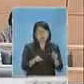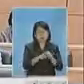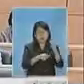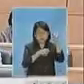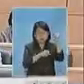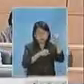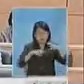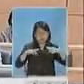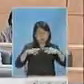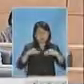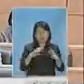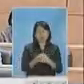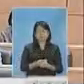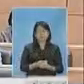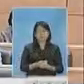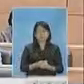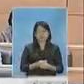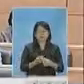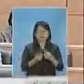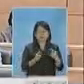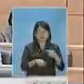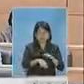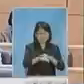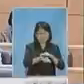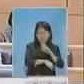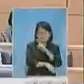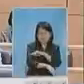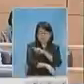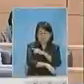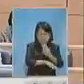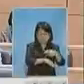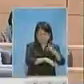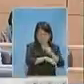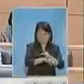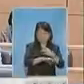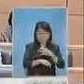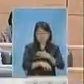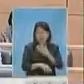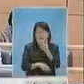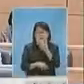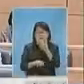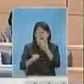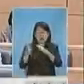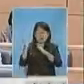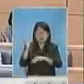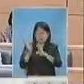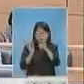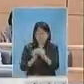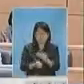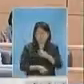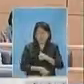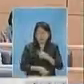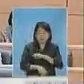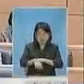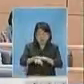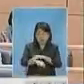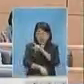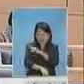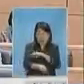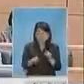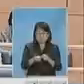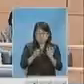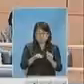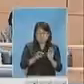แมนเดล่าจะไปสนับสนุนทีมรักบี้ของแอฟริกาใต้ซึ่ง 100%เป็นคนผิวขาวเล่นอยู่ในสนามคน